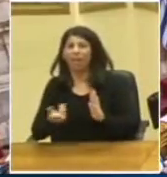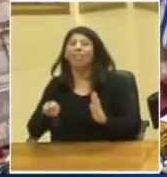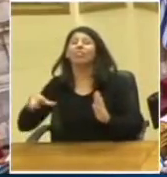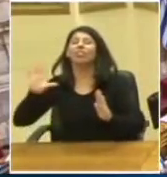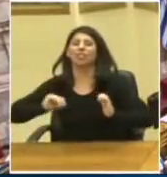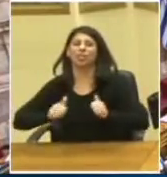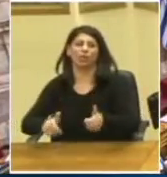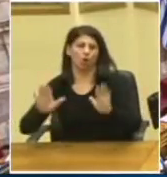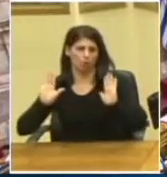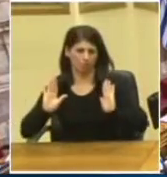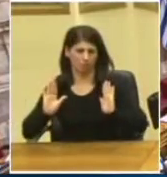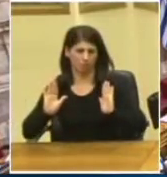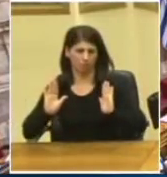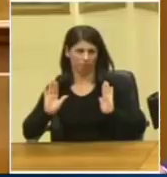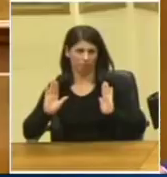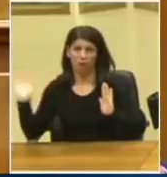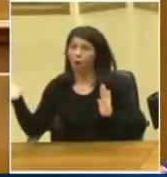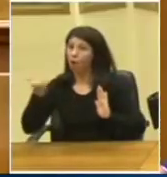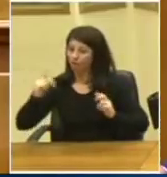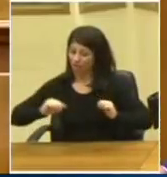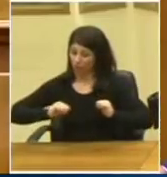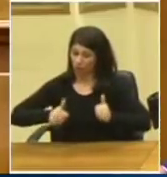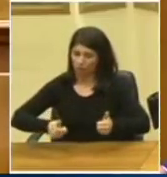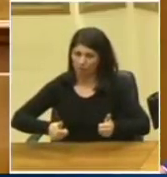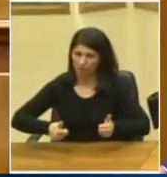τόλμησε. Ή όταν το τόλμησε,